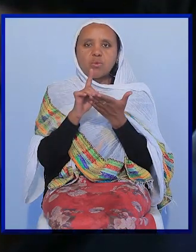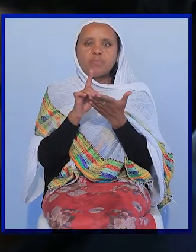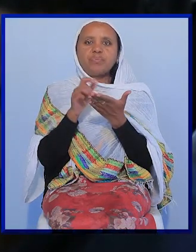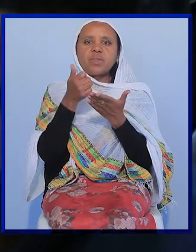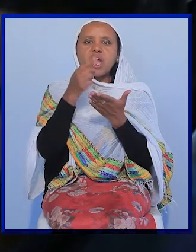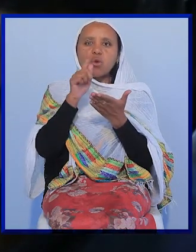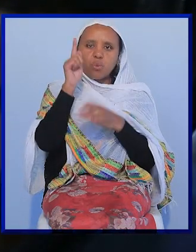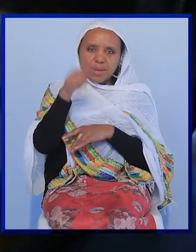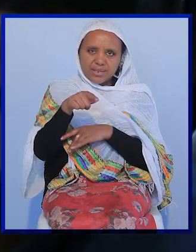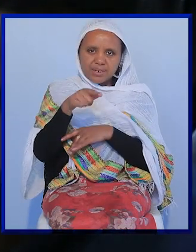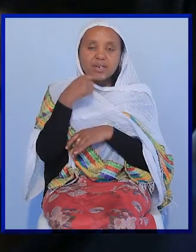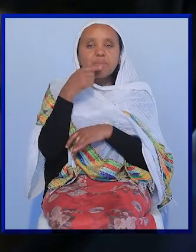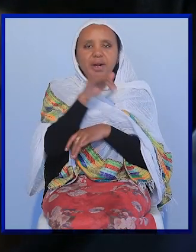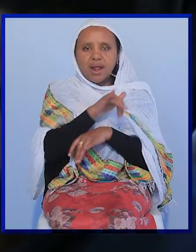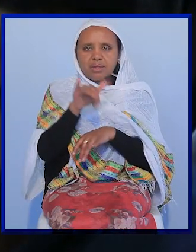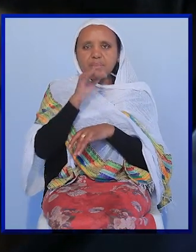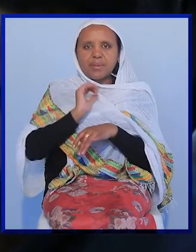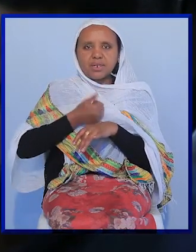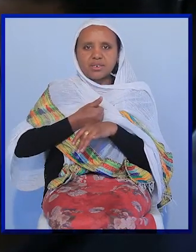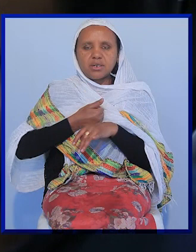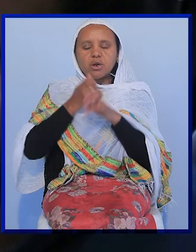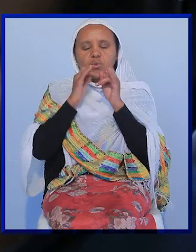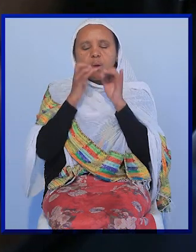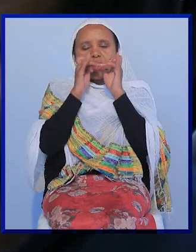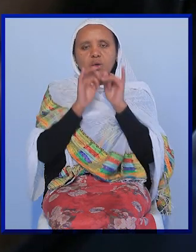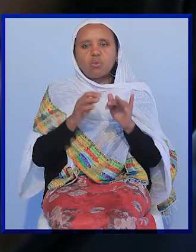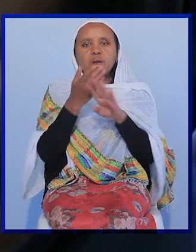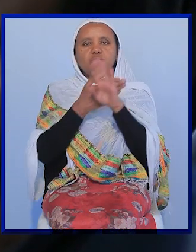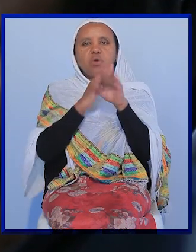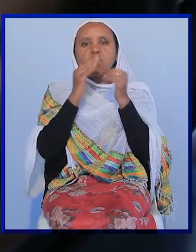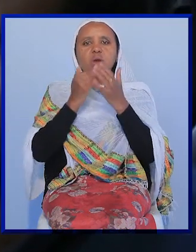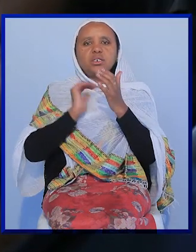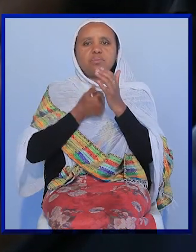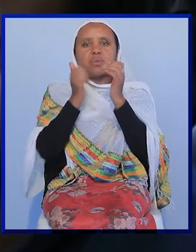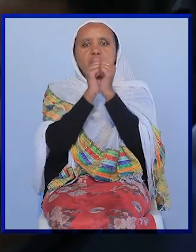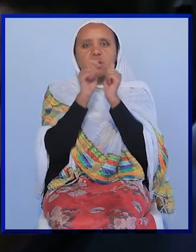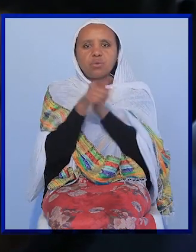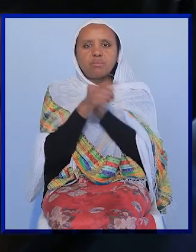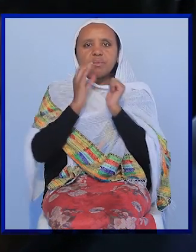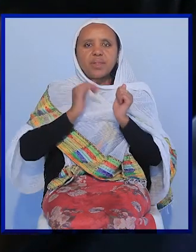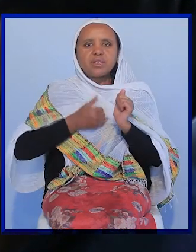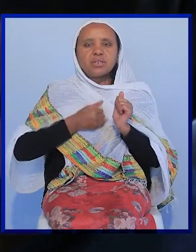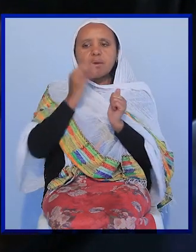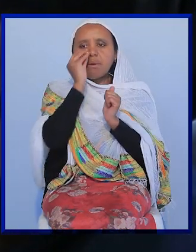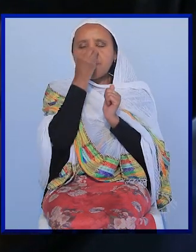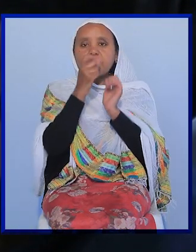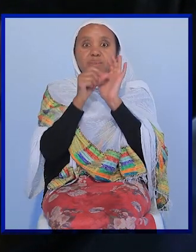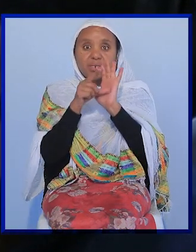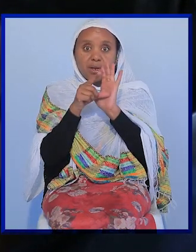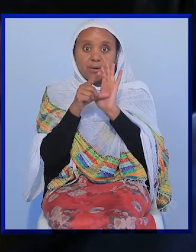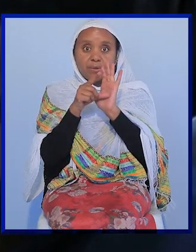የአሮን በት እንደምንላት እመቤታችንን ረድኤቷ በረከቷ ምልጇ ከሁላችንም ጋር ይሁን። እመቤታችንን በአበባ